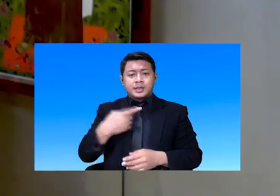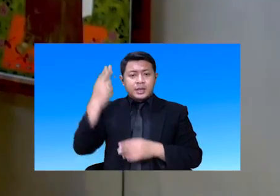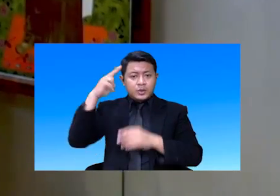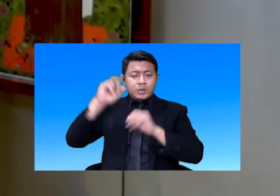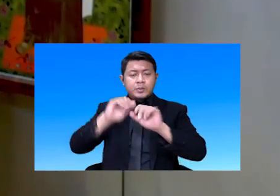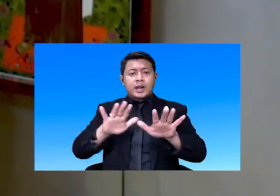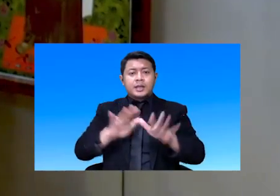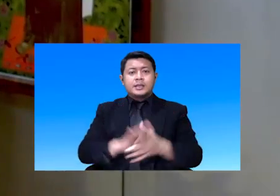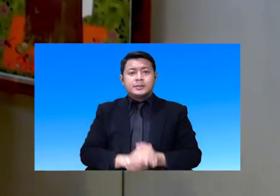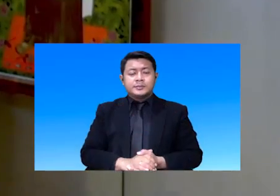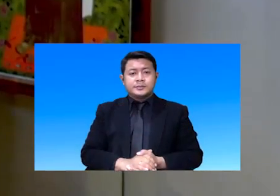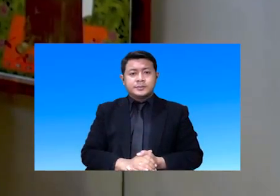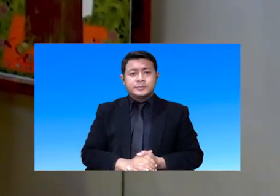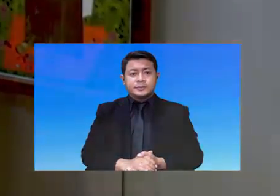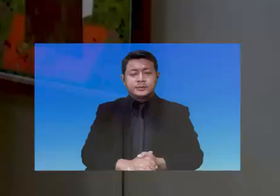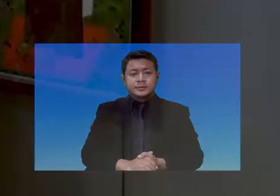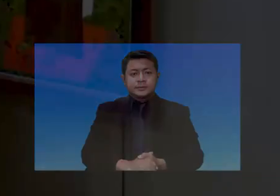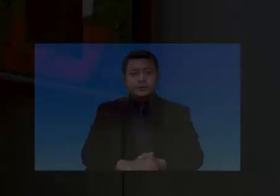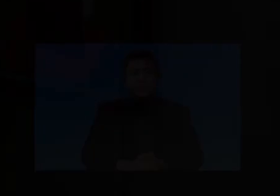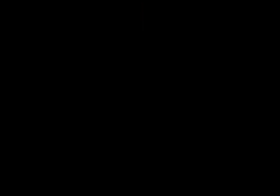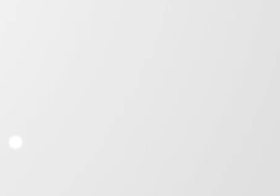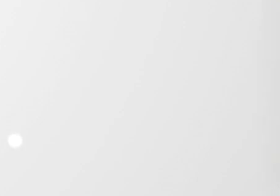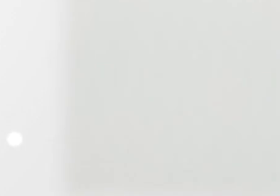juga hadir bersama kita. Tuhan memberkati.